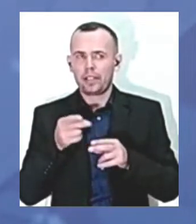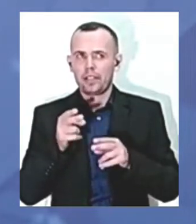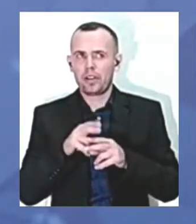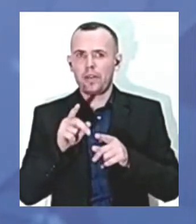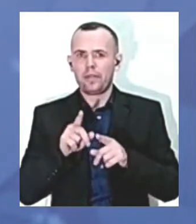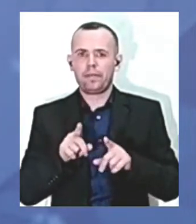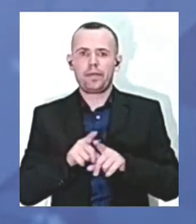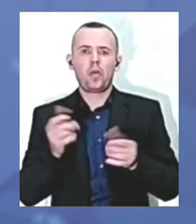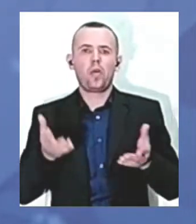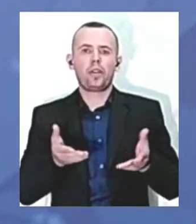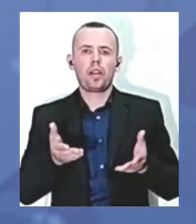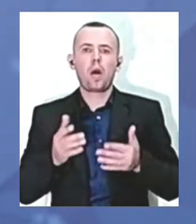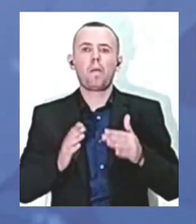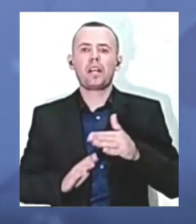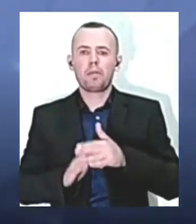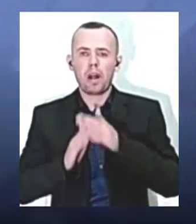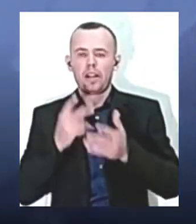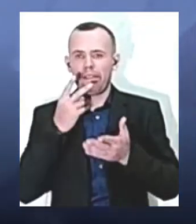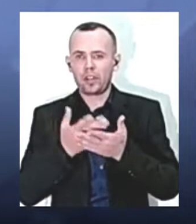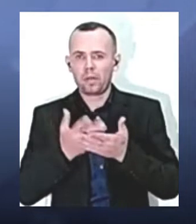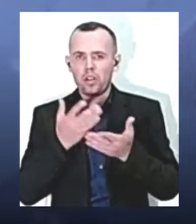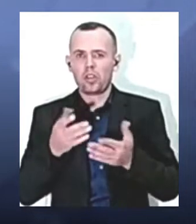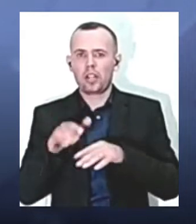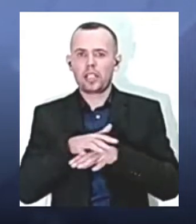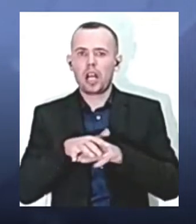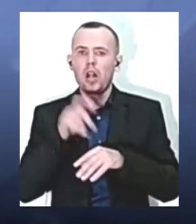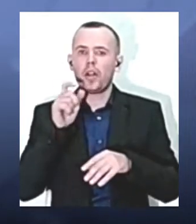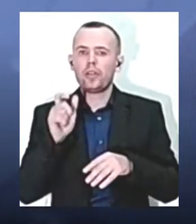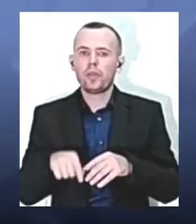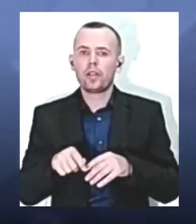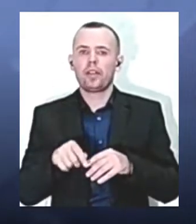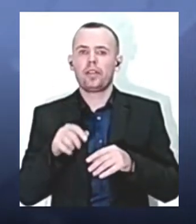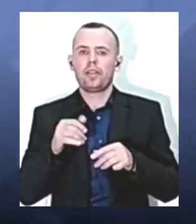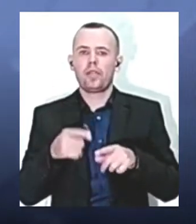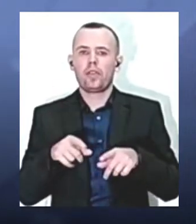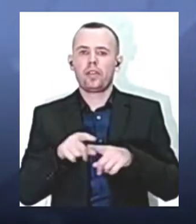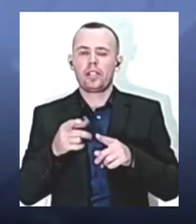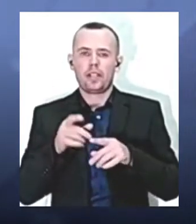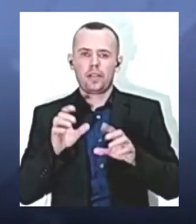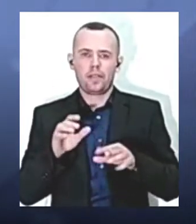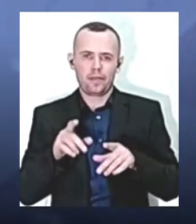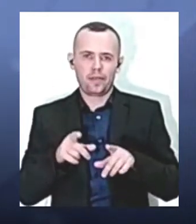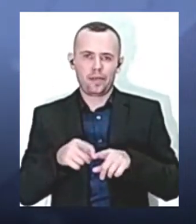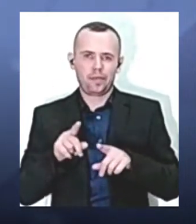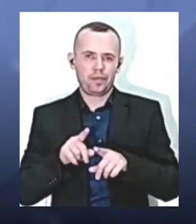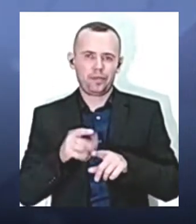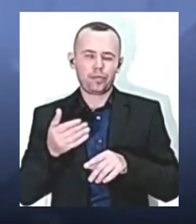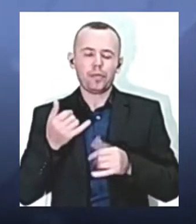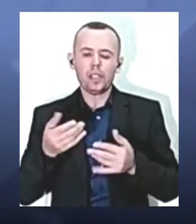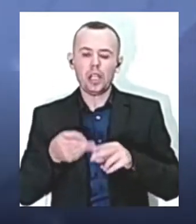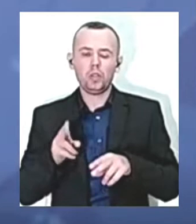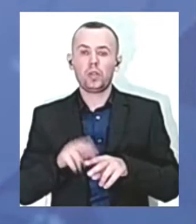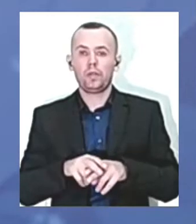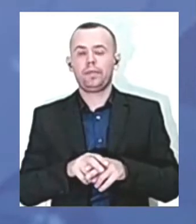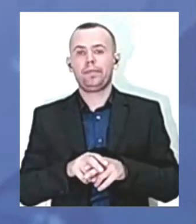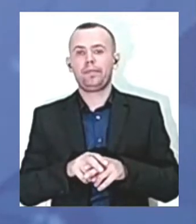максимально відображають населення України. Ну і це якби закони математичної статистики для цього застосовуються. Добре,